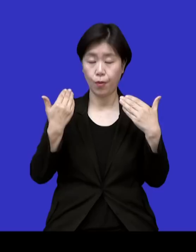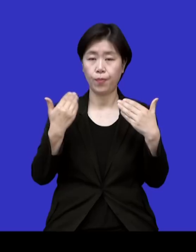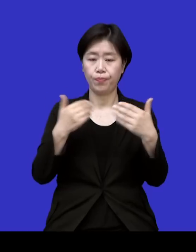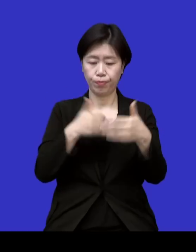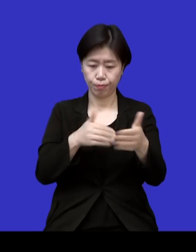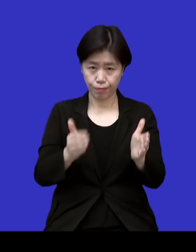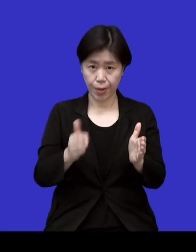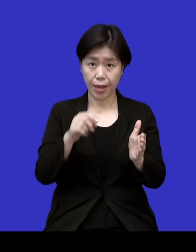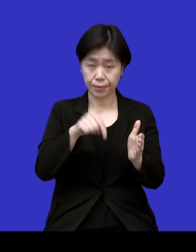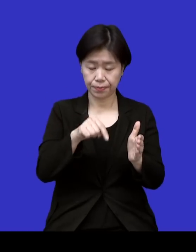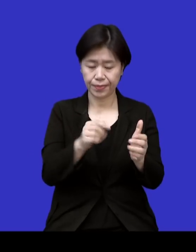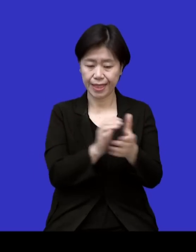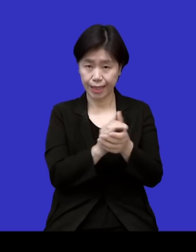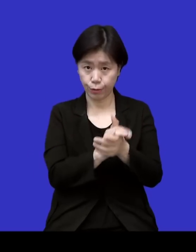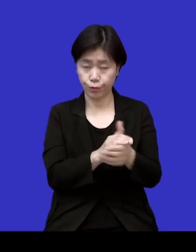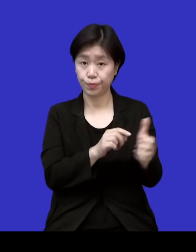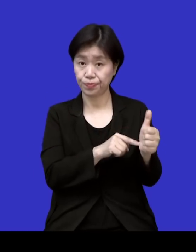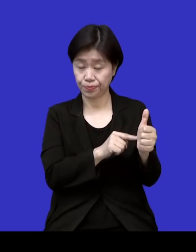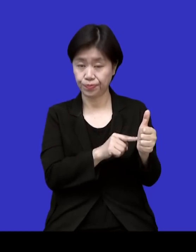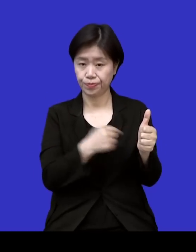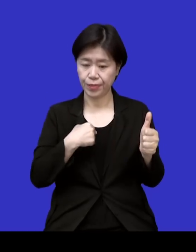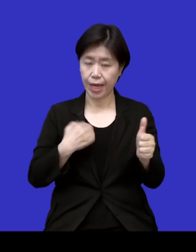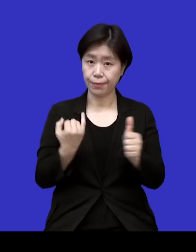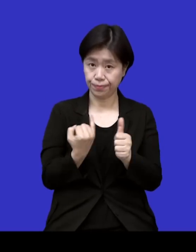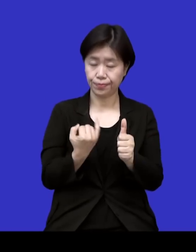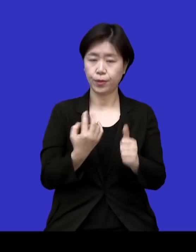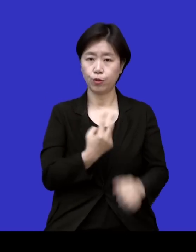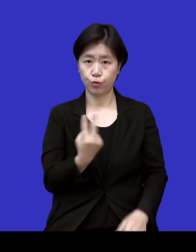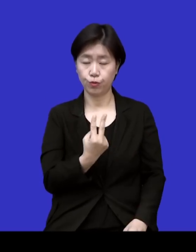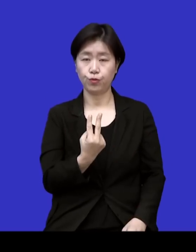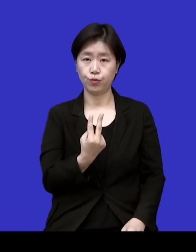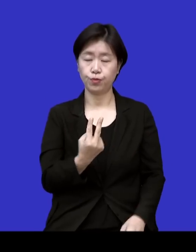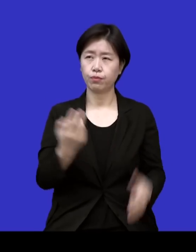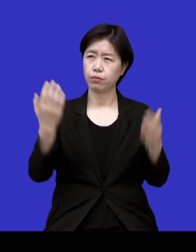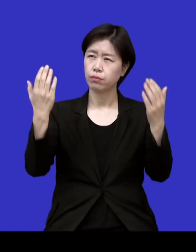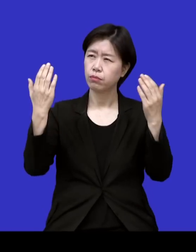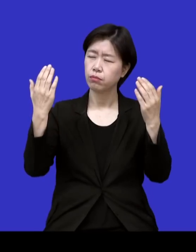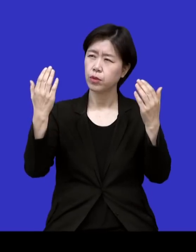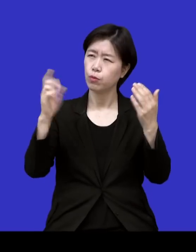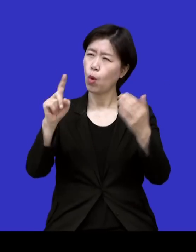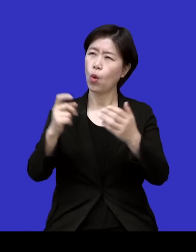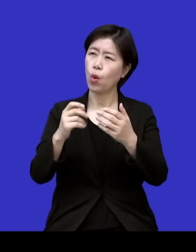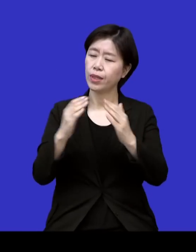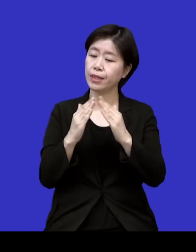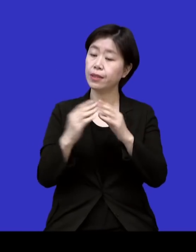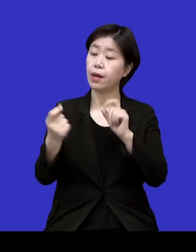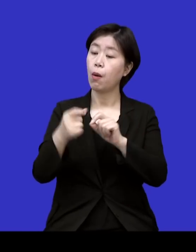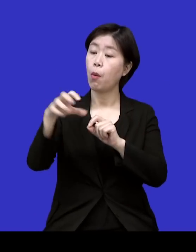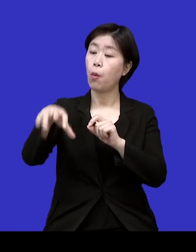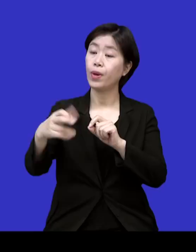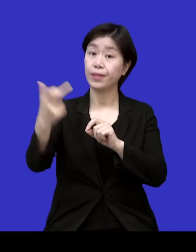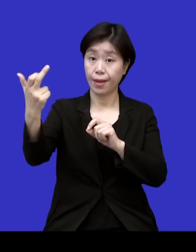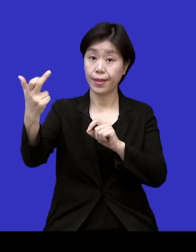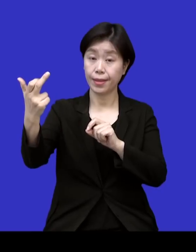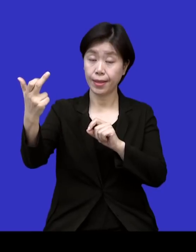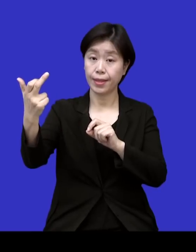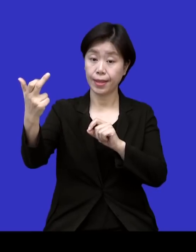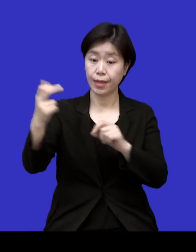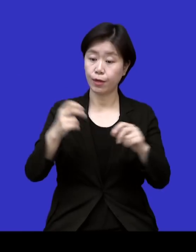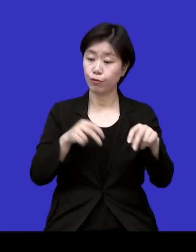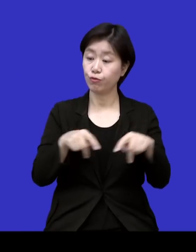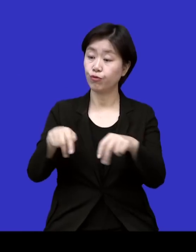산에 갔었어요. 네. 근데 거기서 이제 그림 그리는 뭐 이런 숙제였던 것 같은데 네.